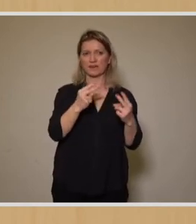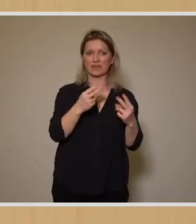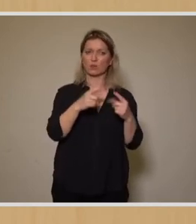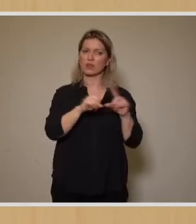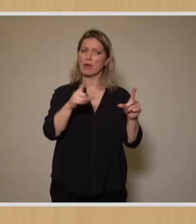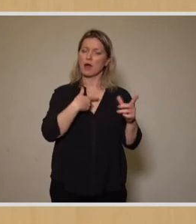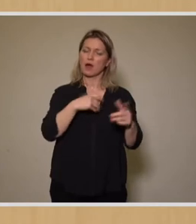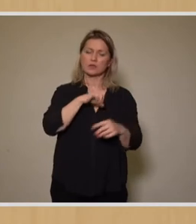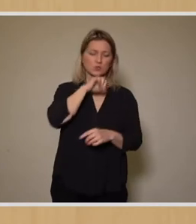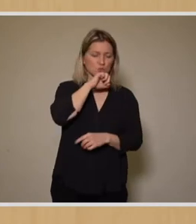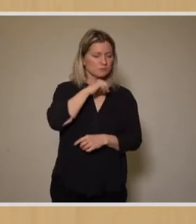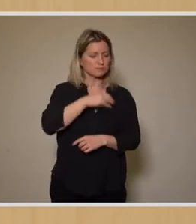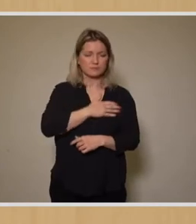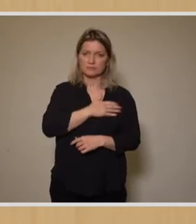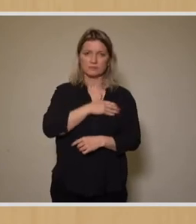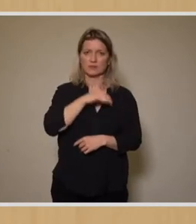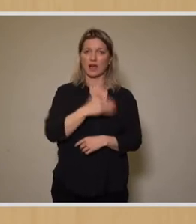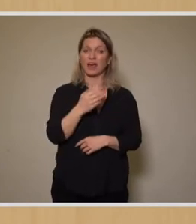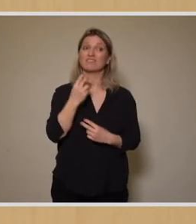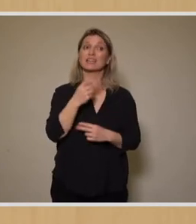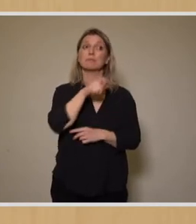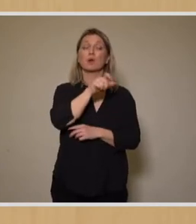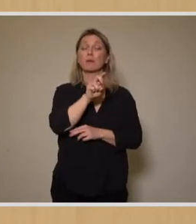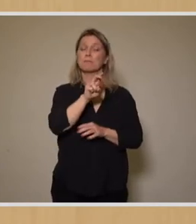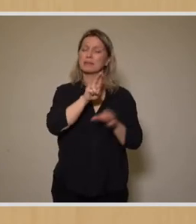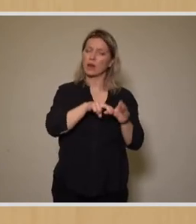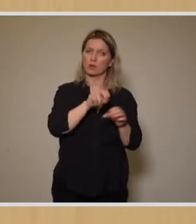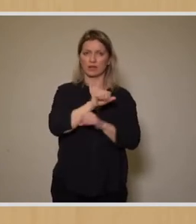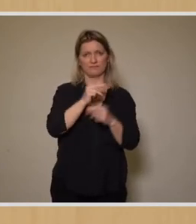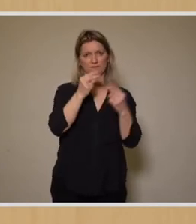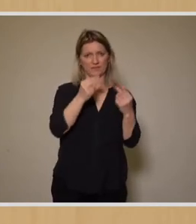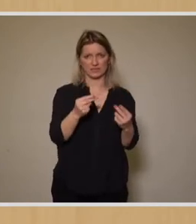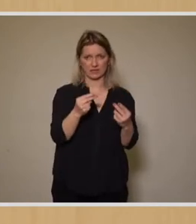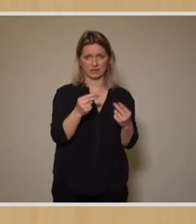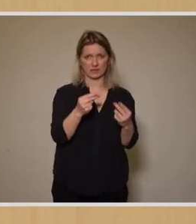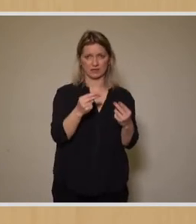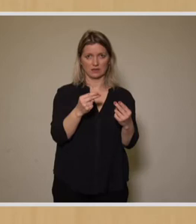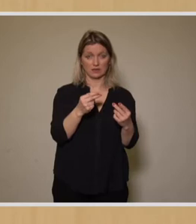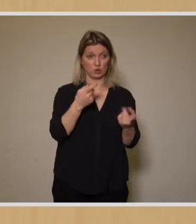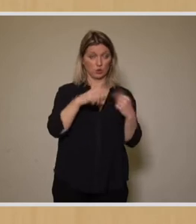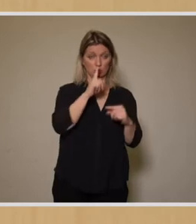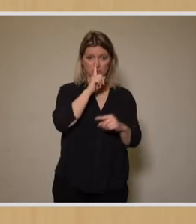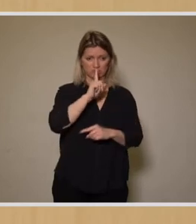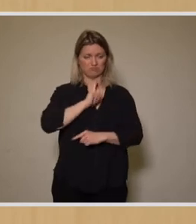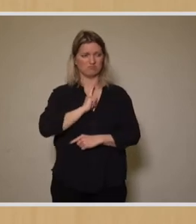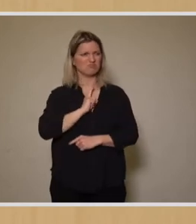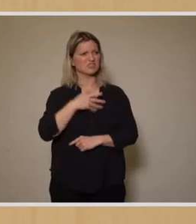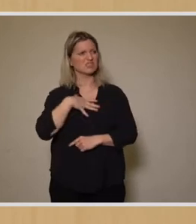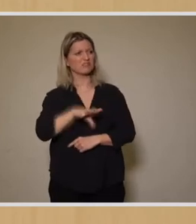liegt. Denken Sie bitte immer daran, Bürgerbeteiligung ist wichtig, auch dann, wenn es Ihnen oder uns nicht passt.